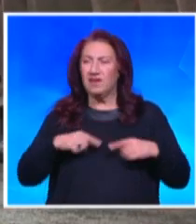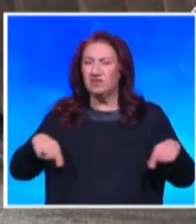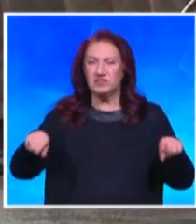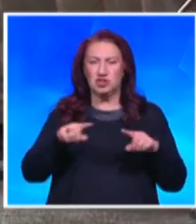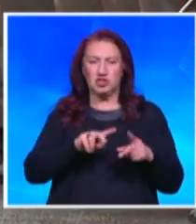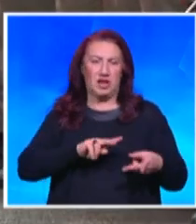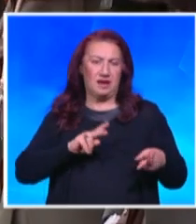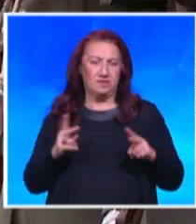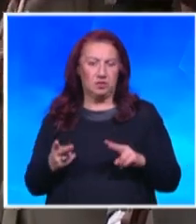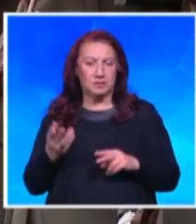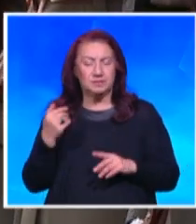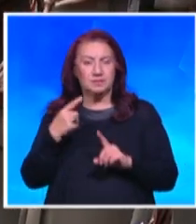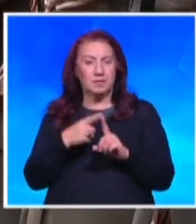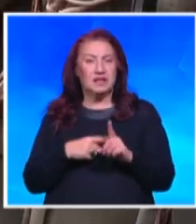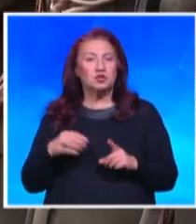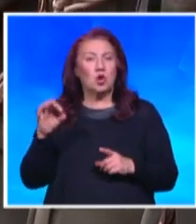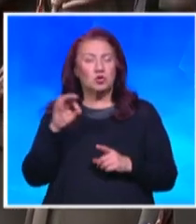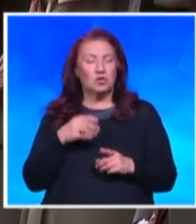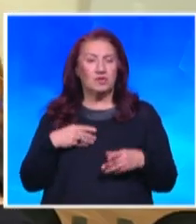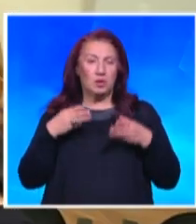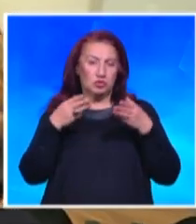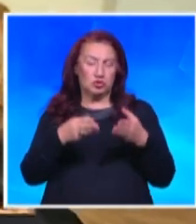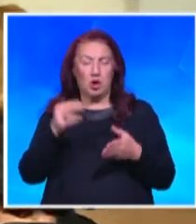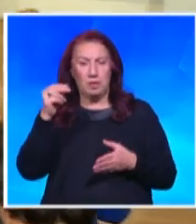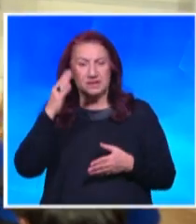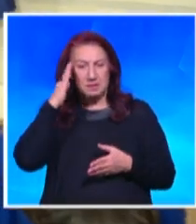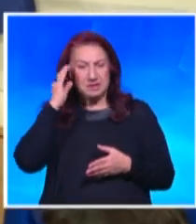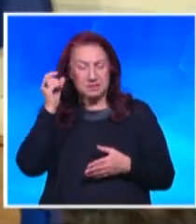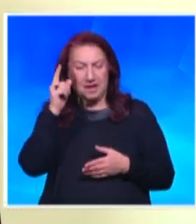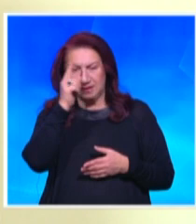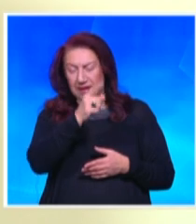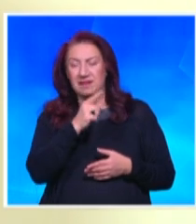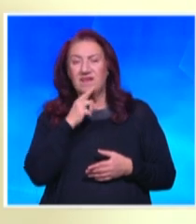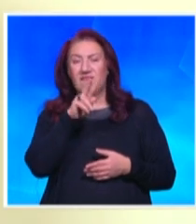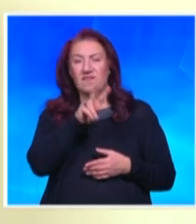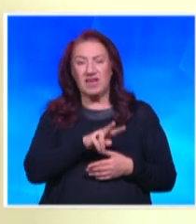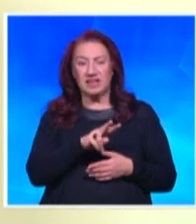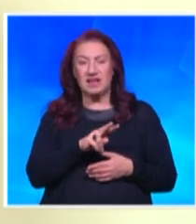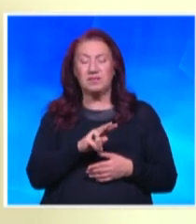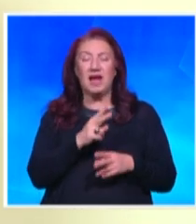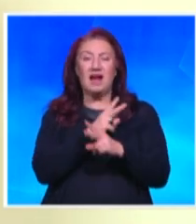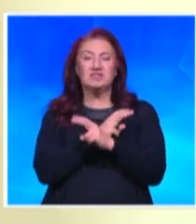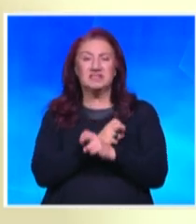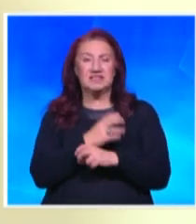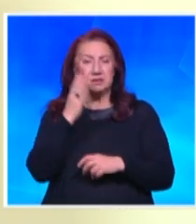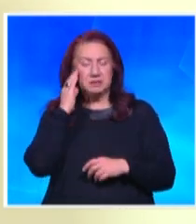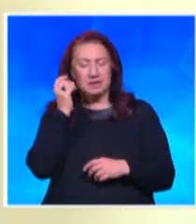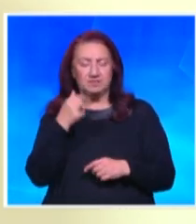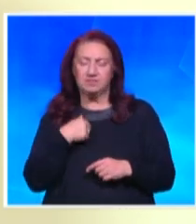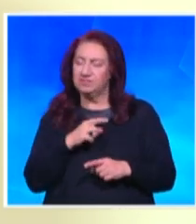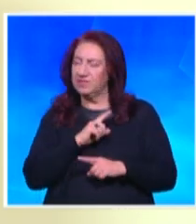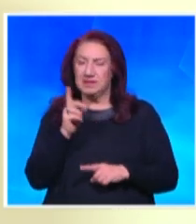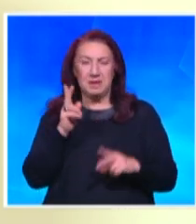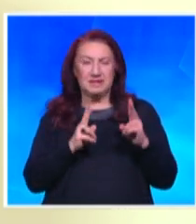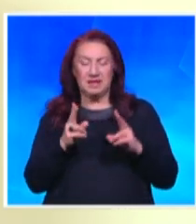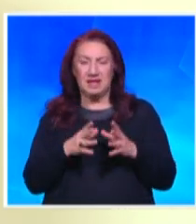Още през октомври при посещението на българския премиер във Виена, австрийския канцлер заяви: за нас е немислимо да разширим Шенген. Все